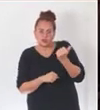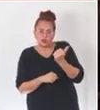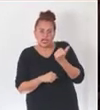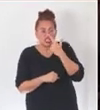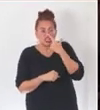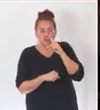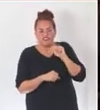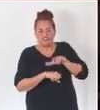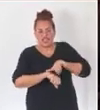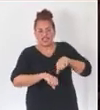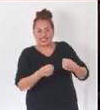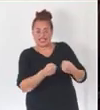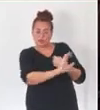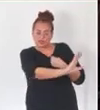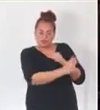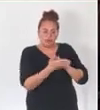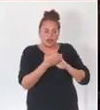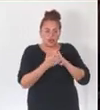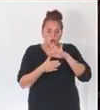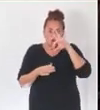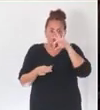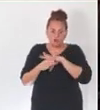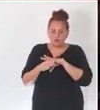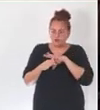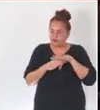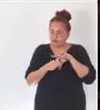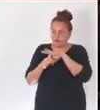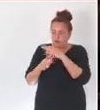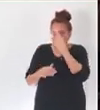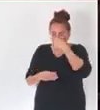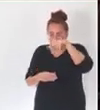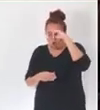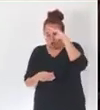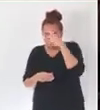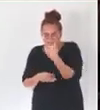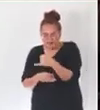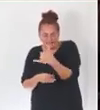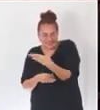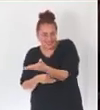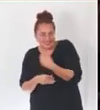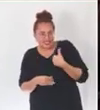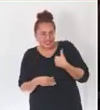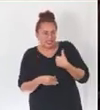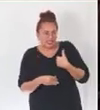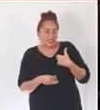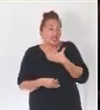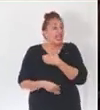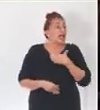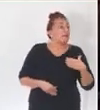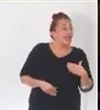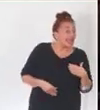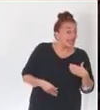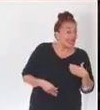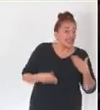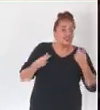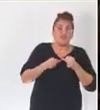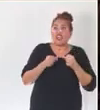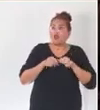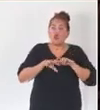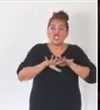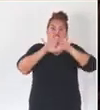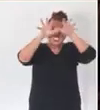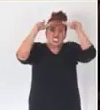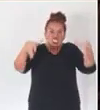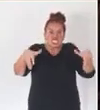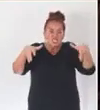des élections européennes? Est-ce que la brutalisation des institutions, c'est ces bâches sur le devant de la mairie, ou c'est mettre des semaines à choisir un